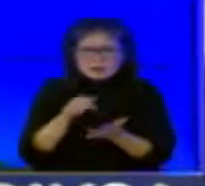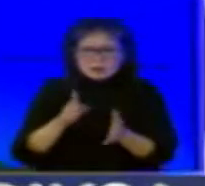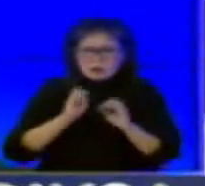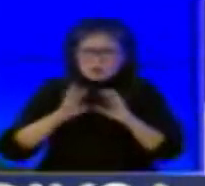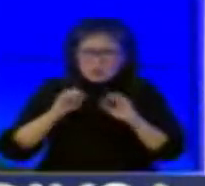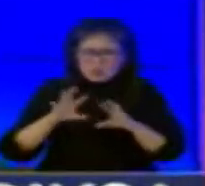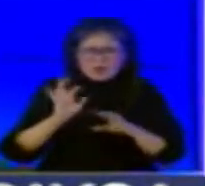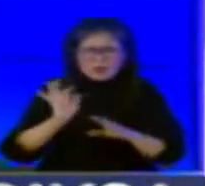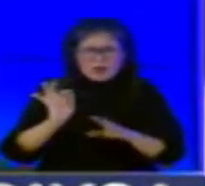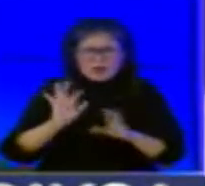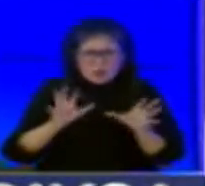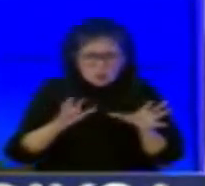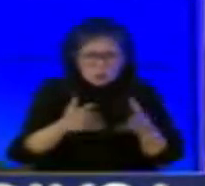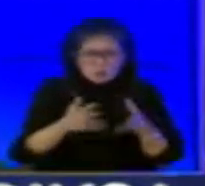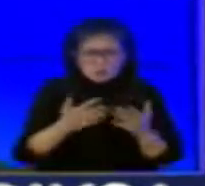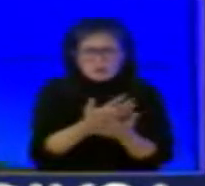diadakannya perkumpulan massa.